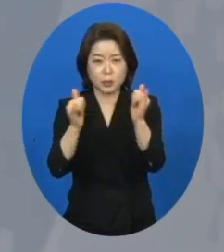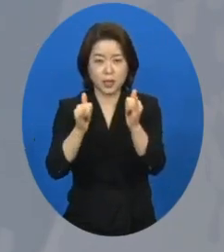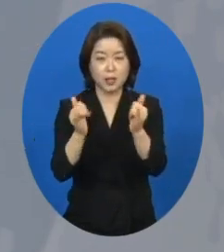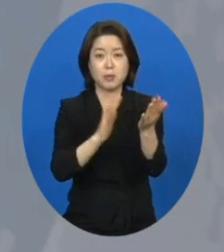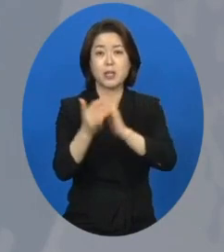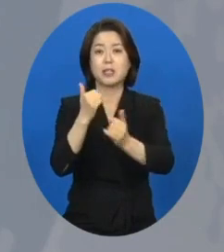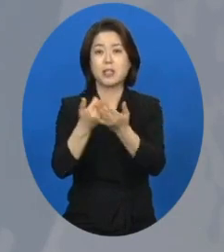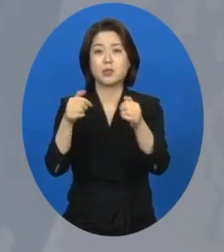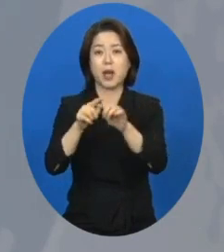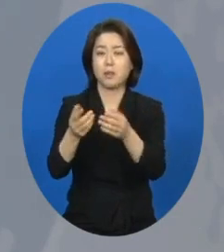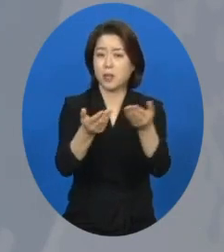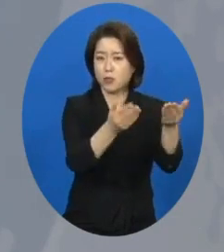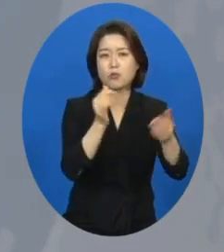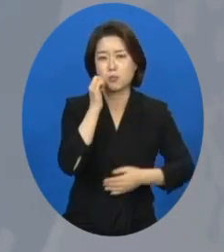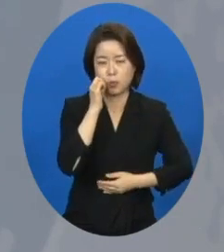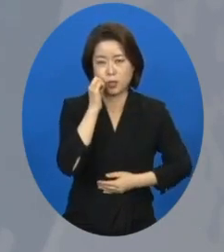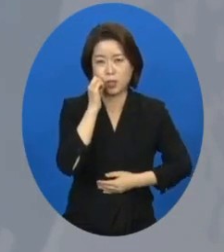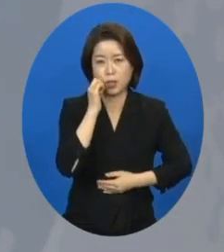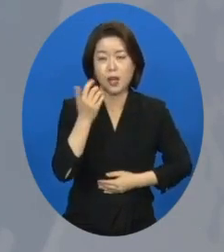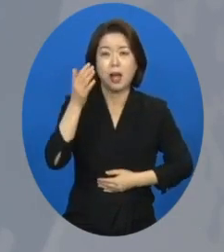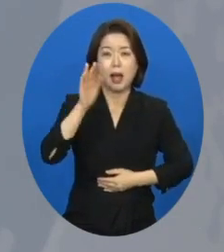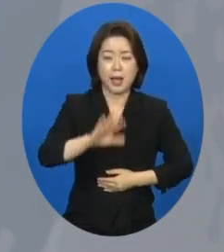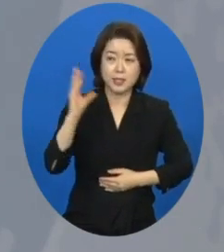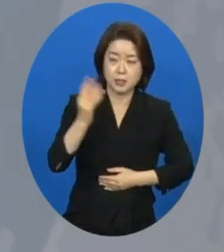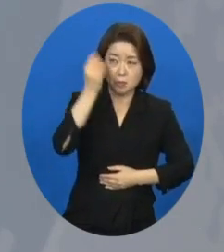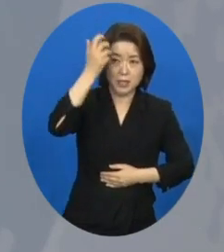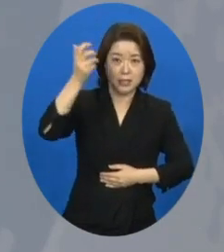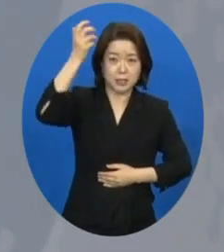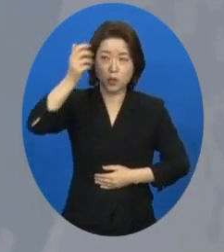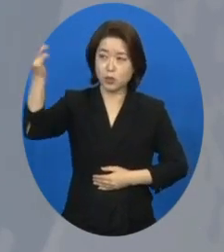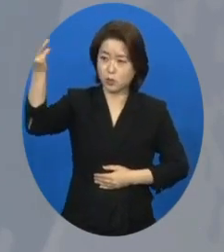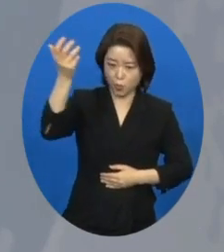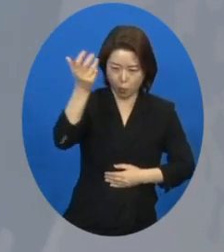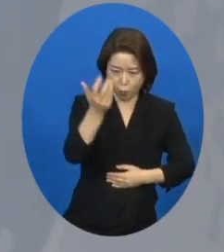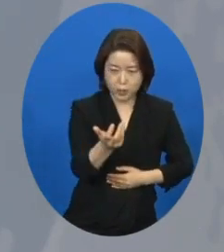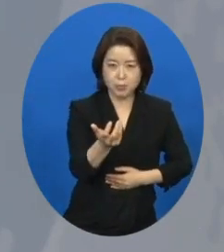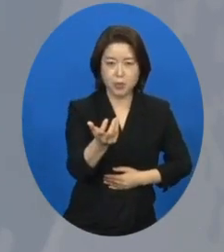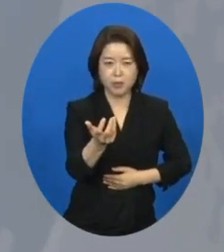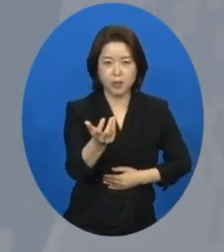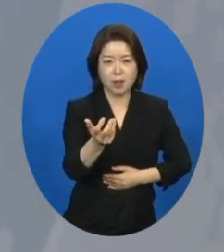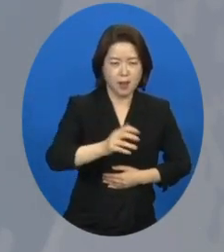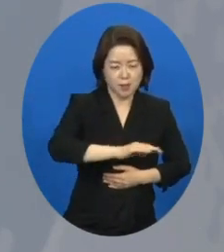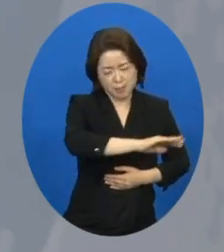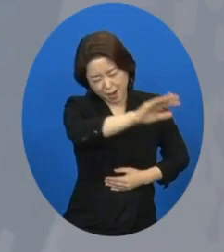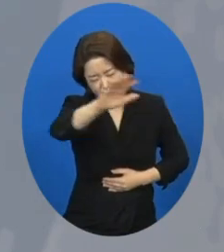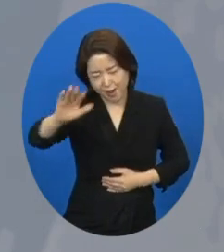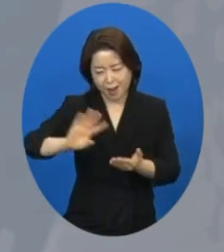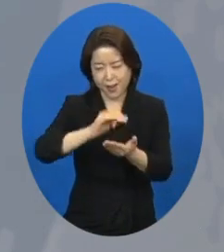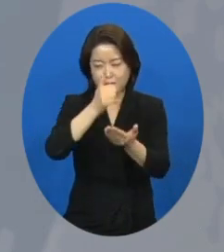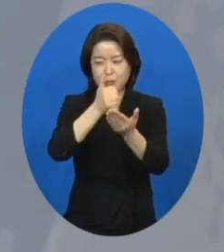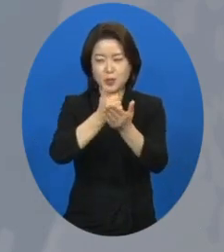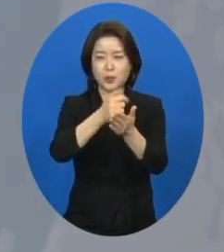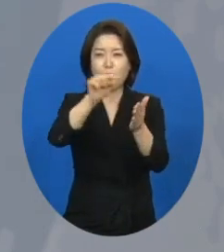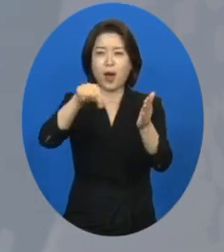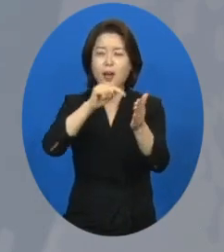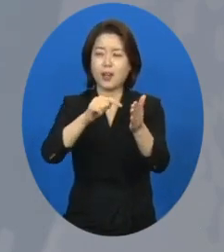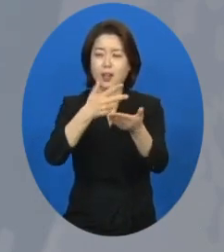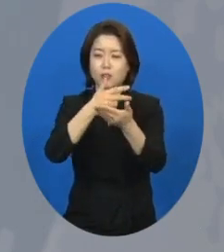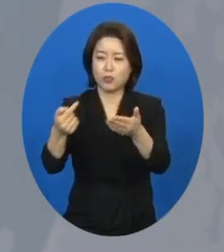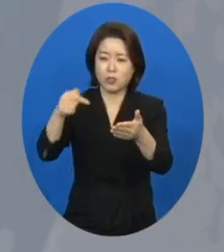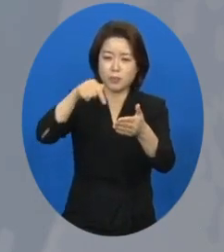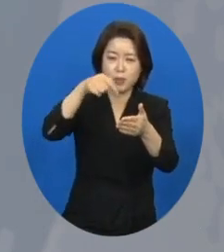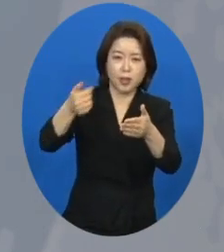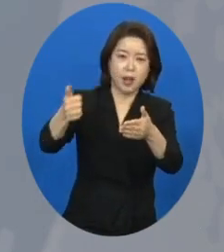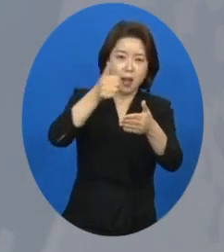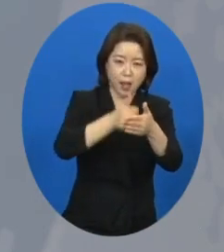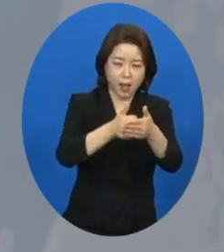수 없잖아요. 그런데 성령으로 오시면 모든 그리스도인들 안에 주님이 계셔서 주님과